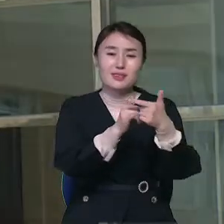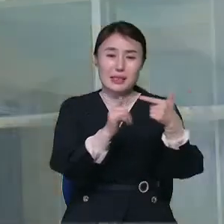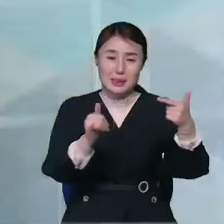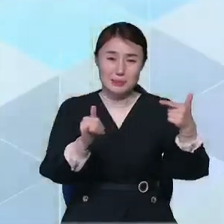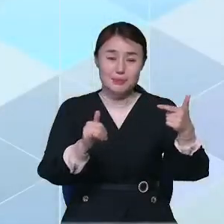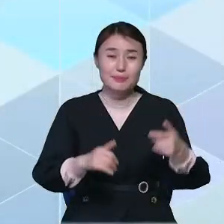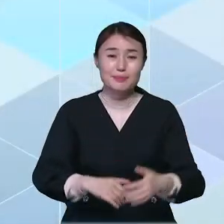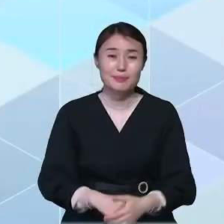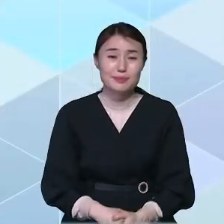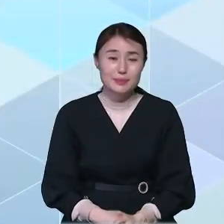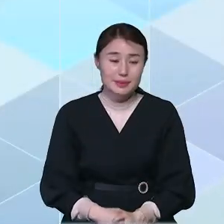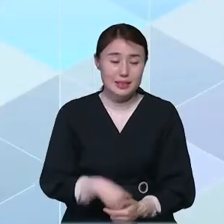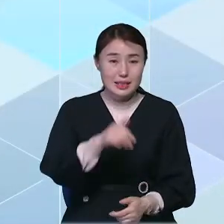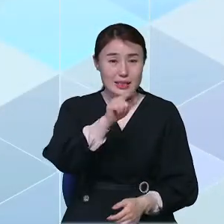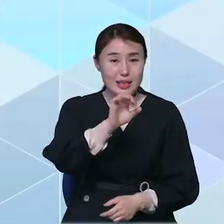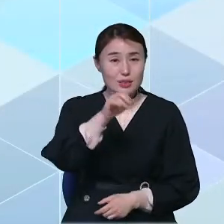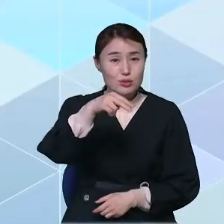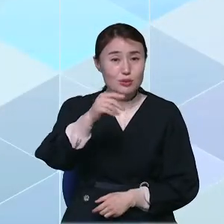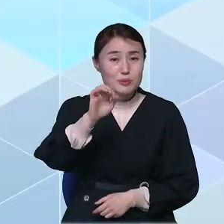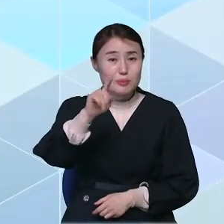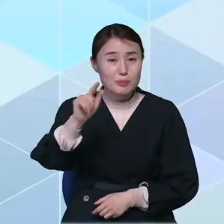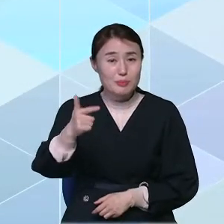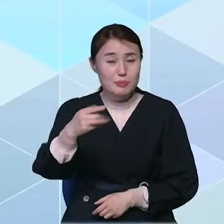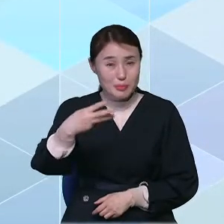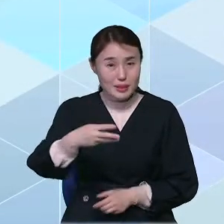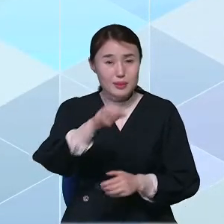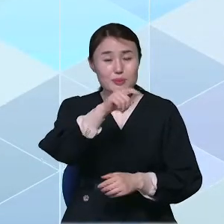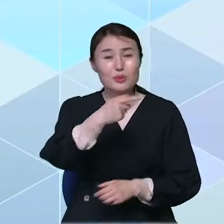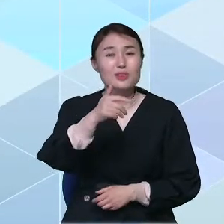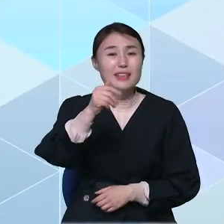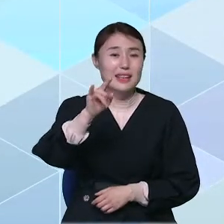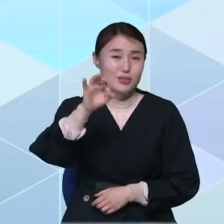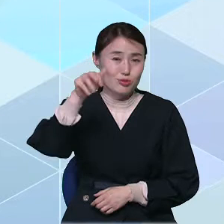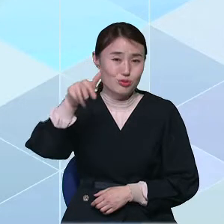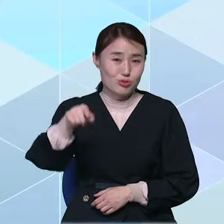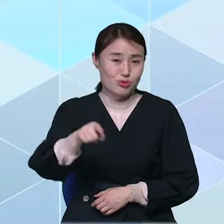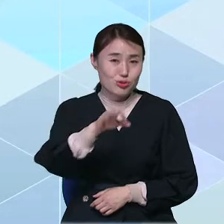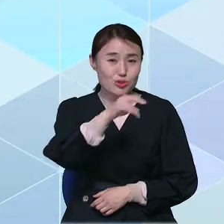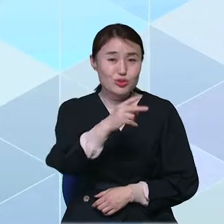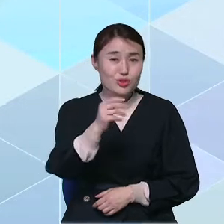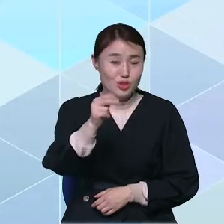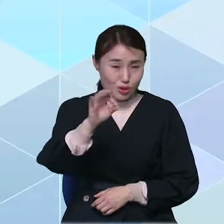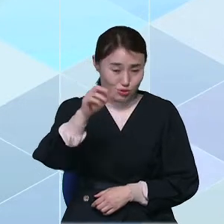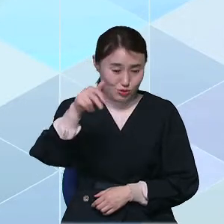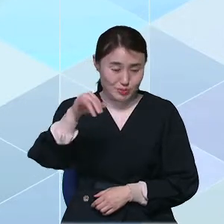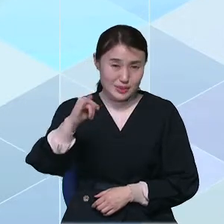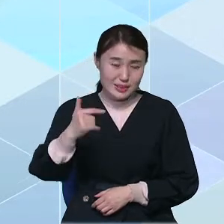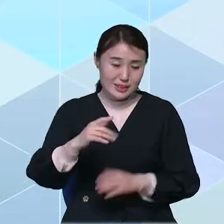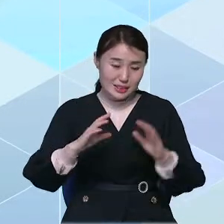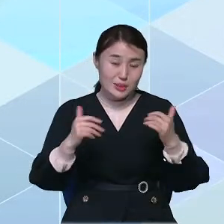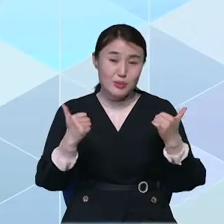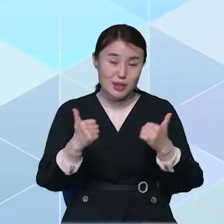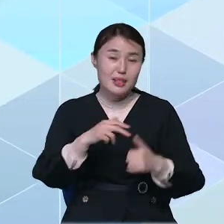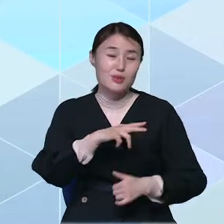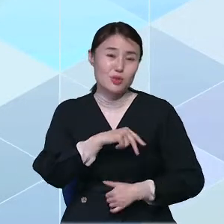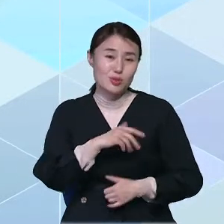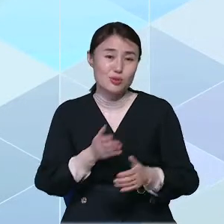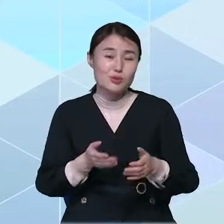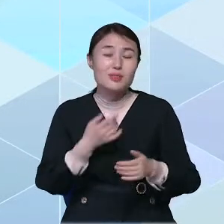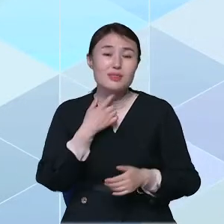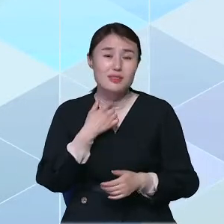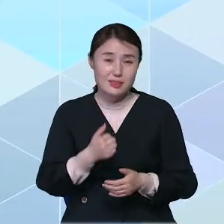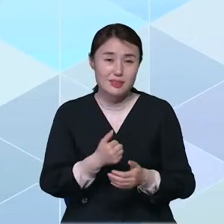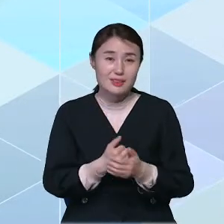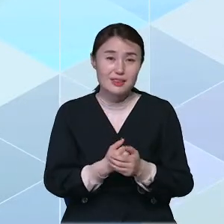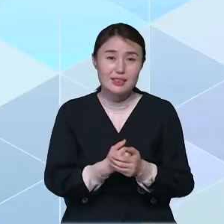입니다 강 순 8 문 행주 윤영민 의원은 모두 화순군 회원 출신입니다 방송 8